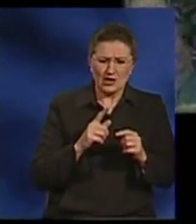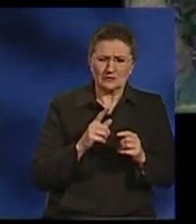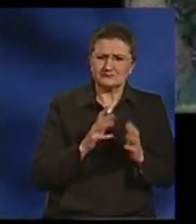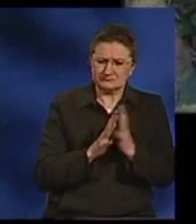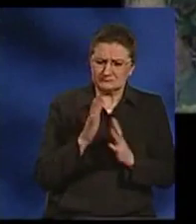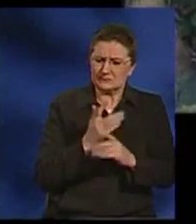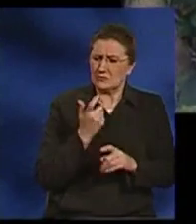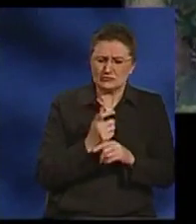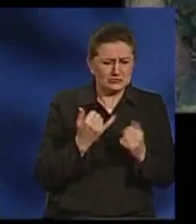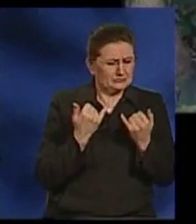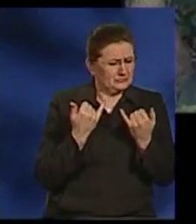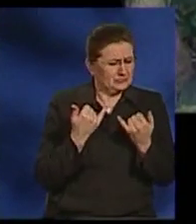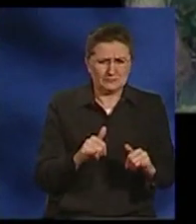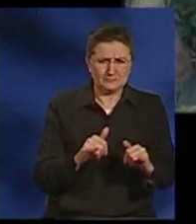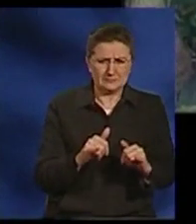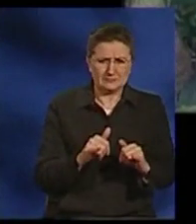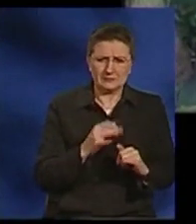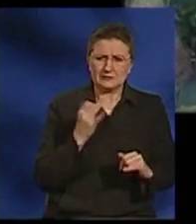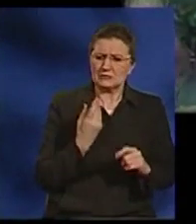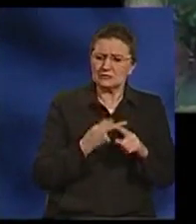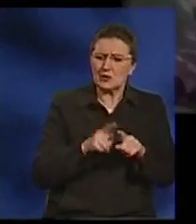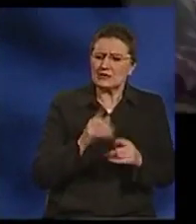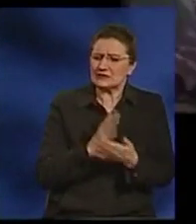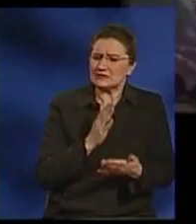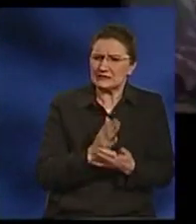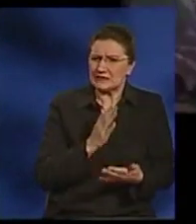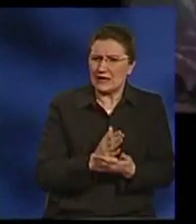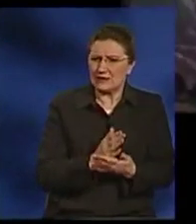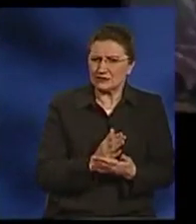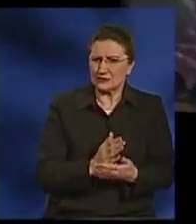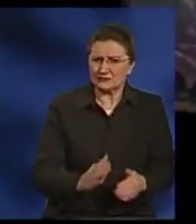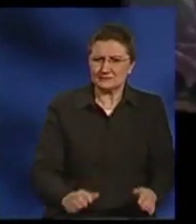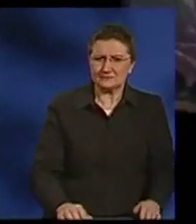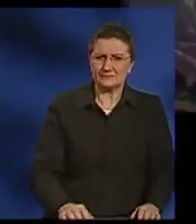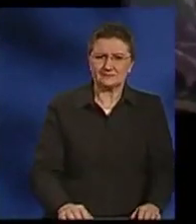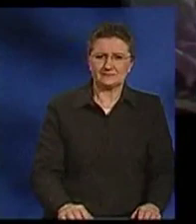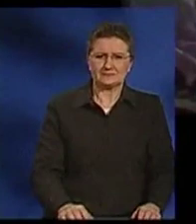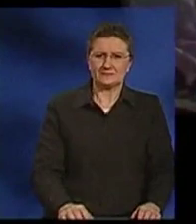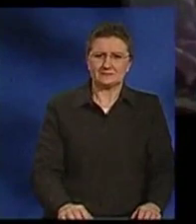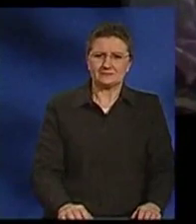чудодейственными. А интересно, что бы это значило? О-хо-хо-хо-хо.